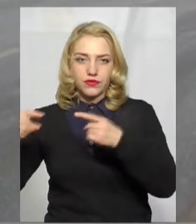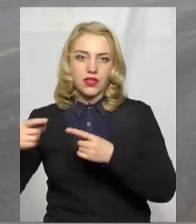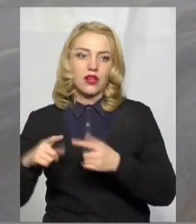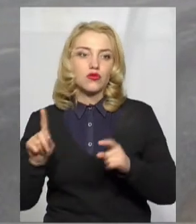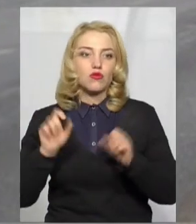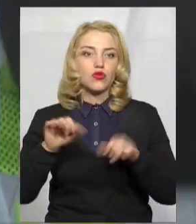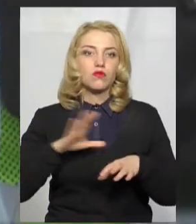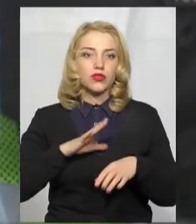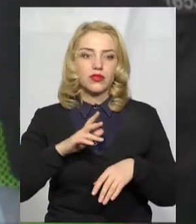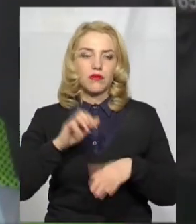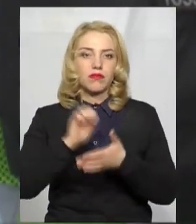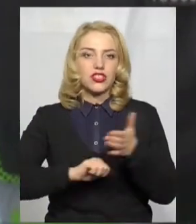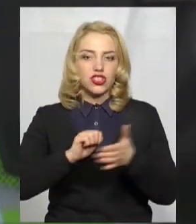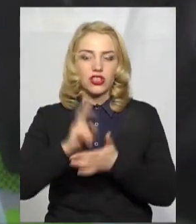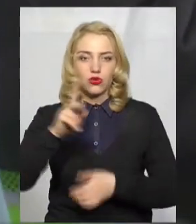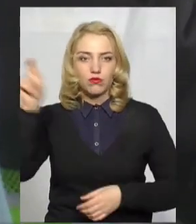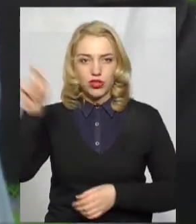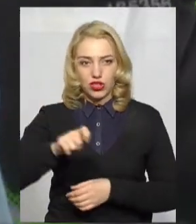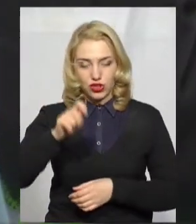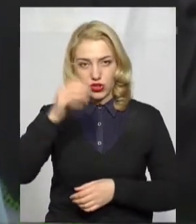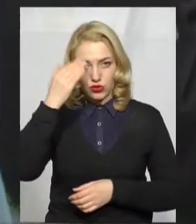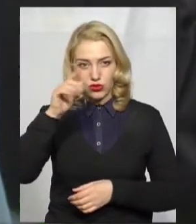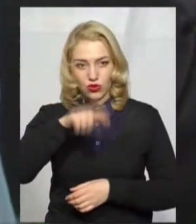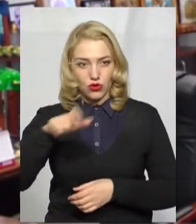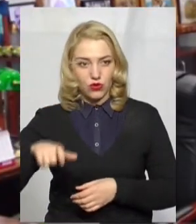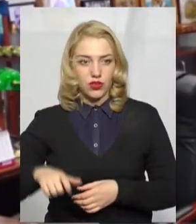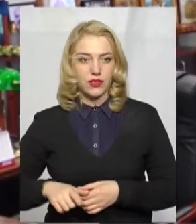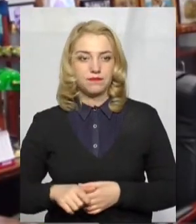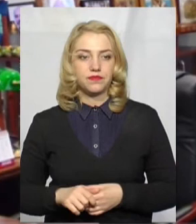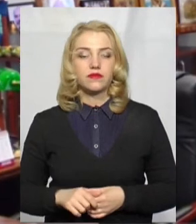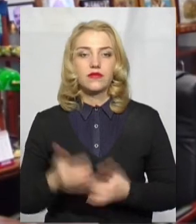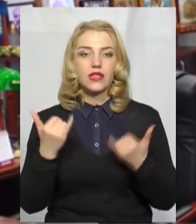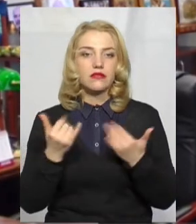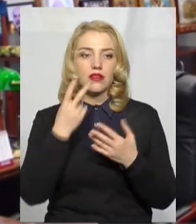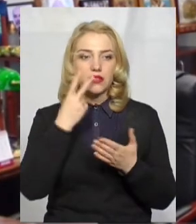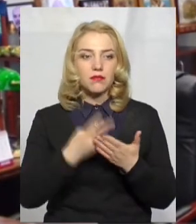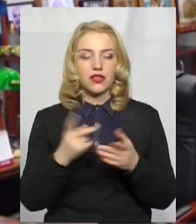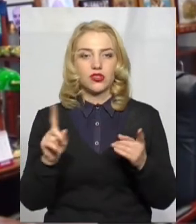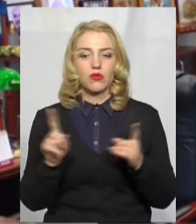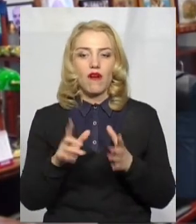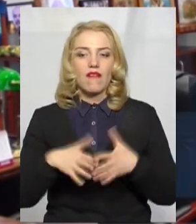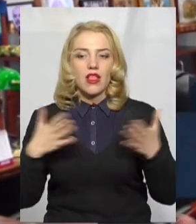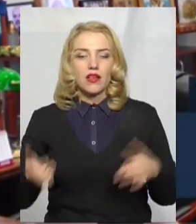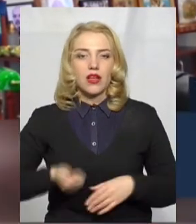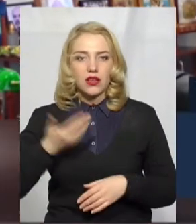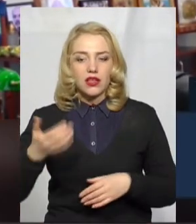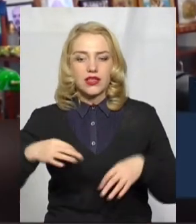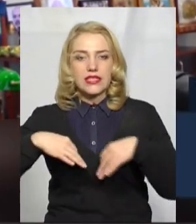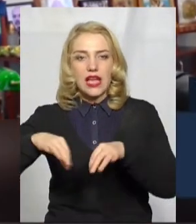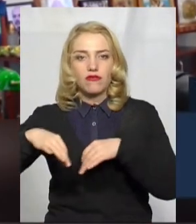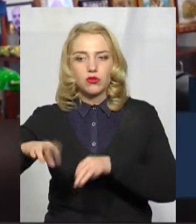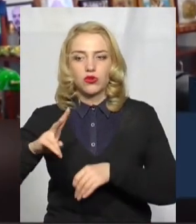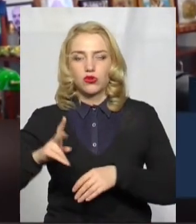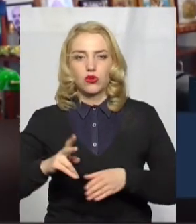можуть стати приїжджі, каже хмельницький міський голова Олександр Семчешин. Ми зараз бачимо дуже велику кількість автомобілів, які їдуть